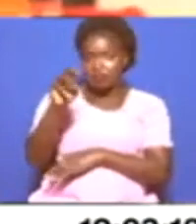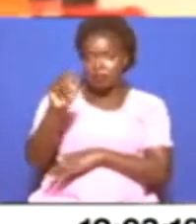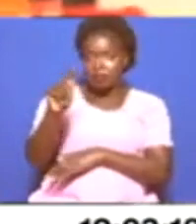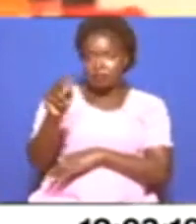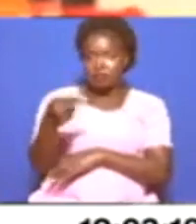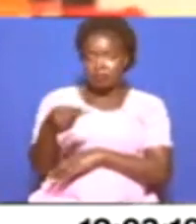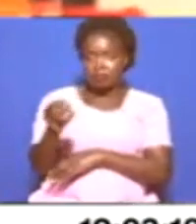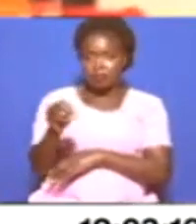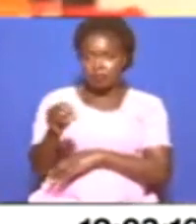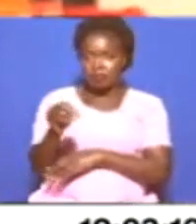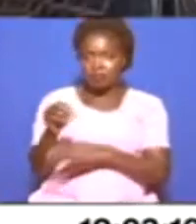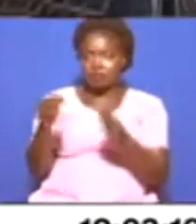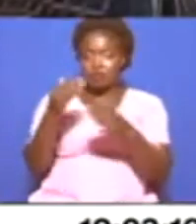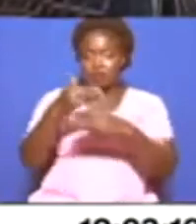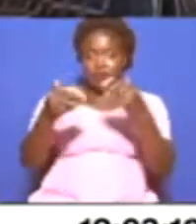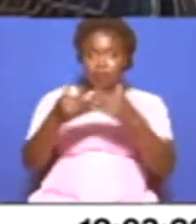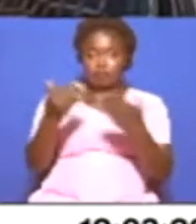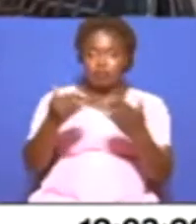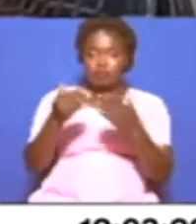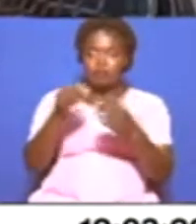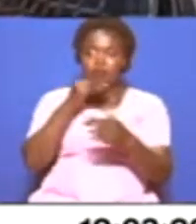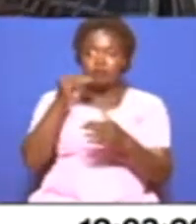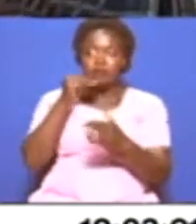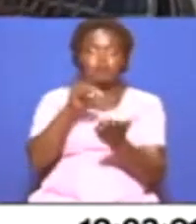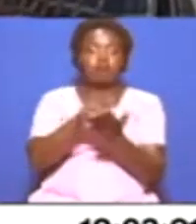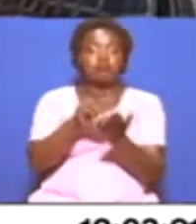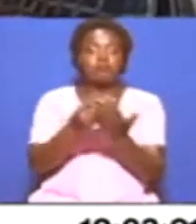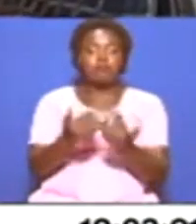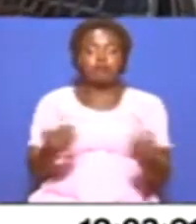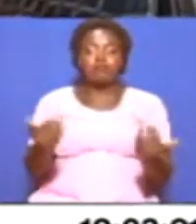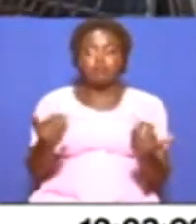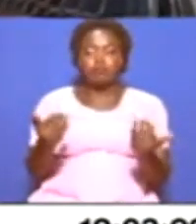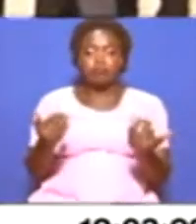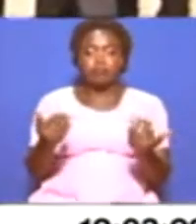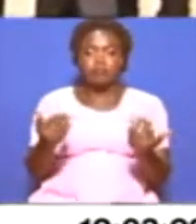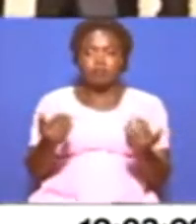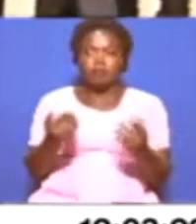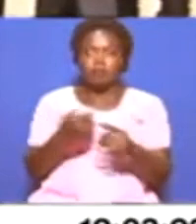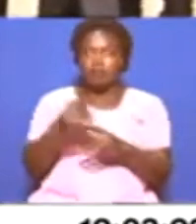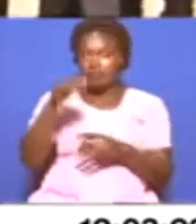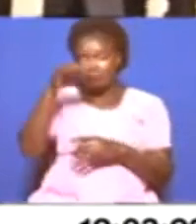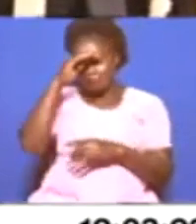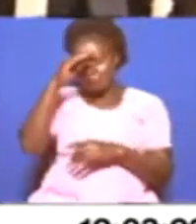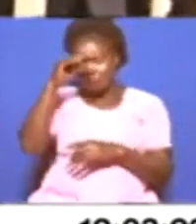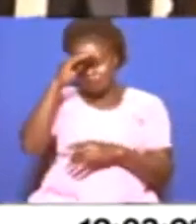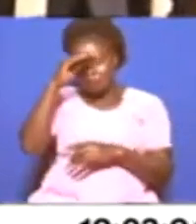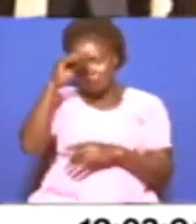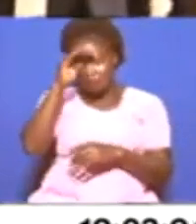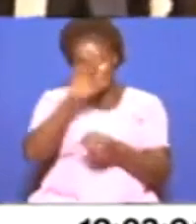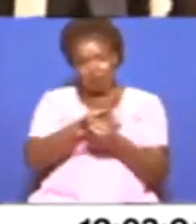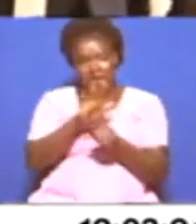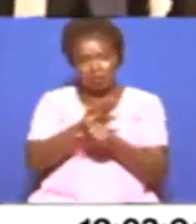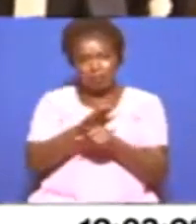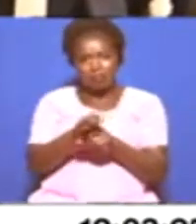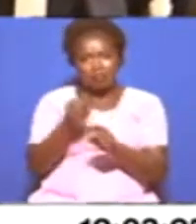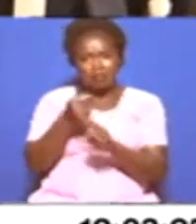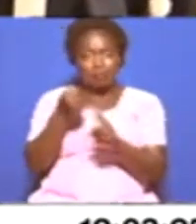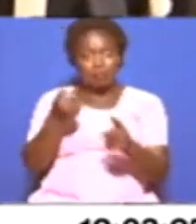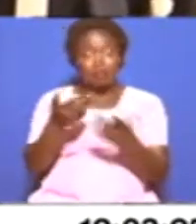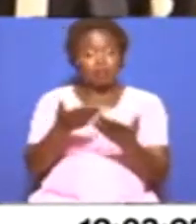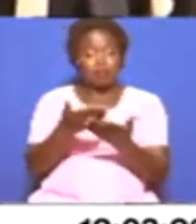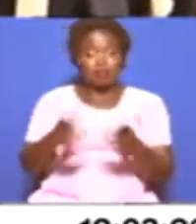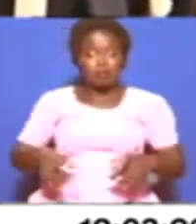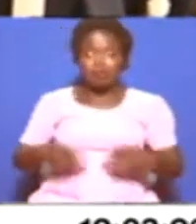Jengo hili linapaswa kuwa nyumba ya tabibu wa watoto vijijini ya Muuguzi, ila unywaji pombe haramu umetishia afya ya watu wengi katika kijiji